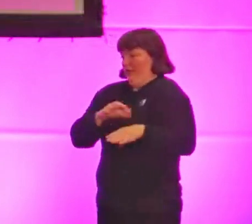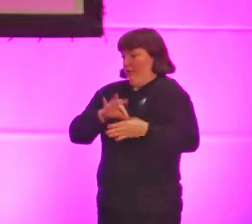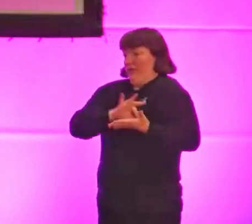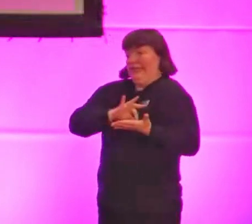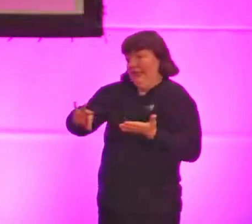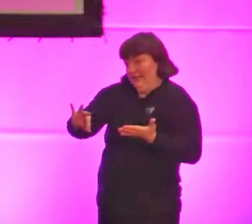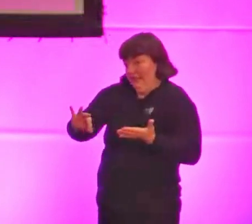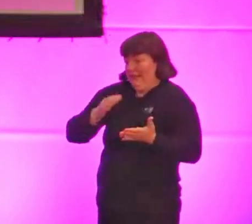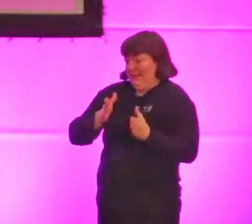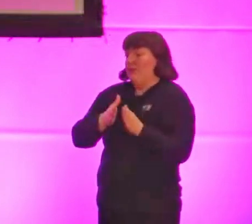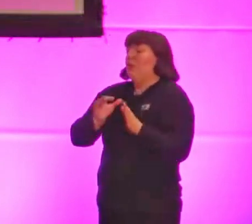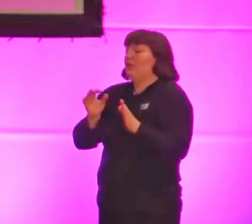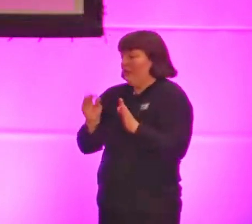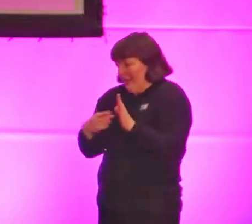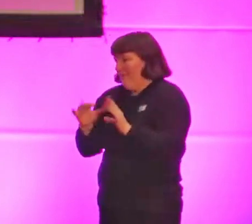sjukskrivningsperiod.